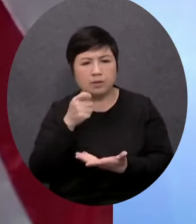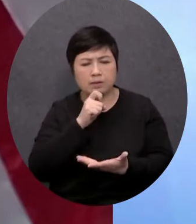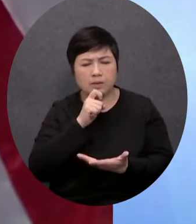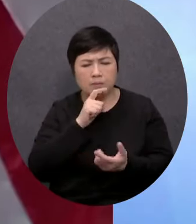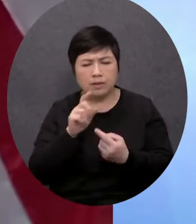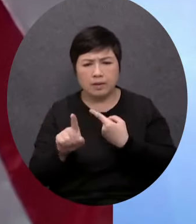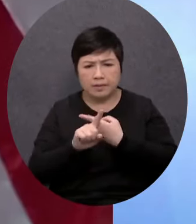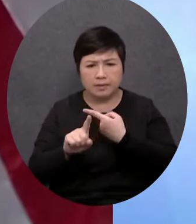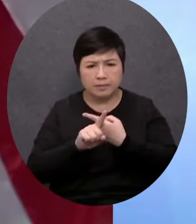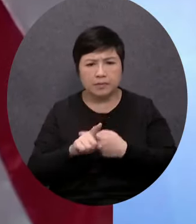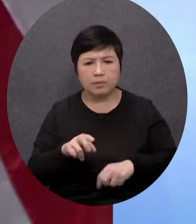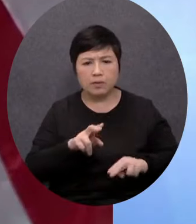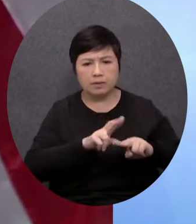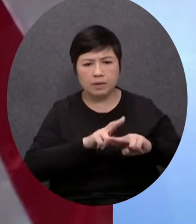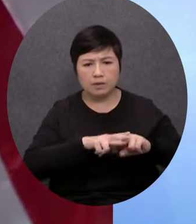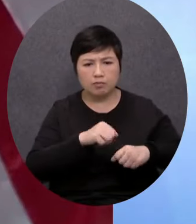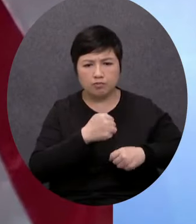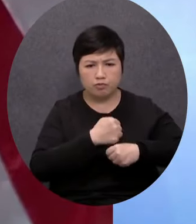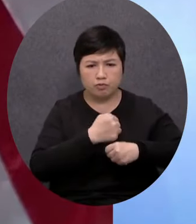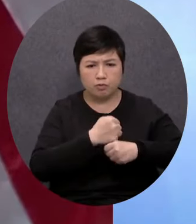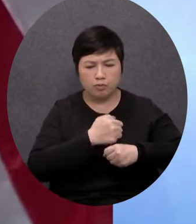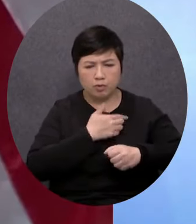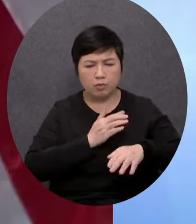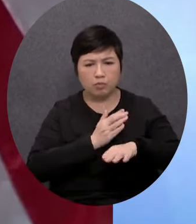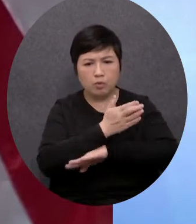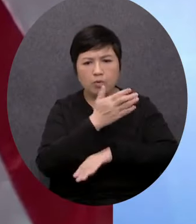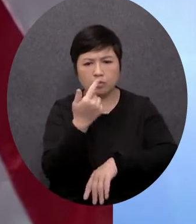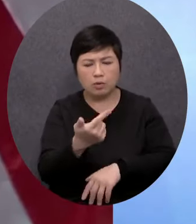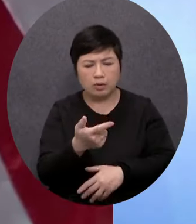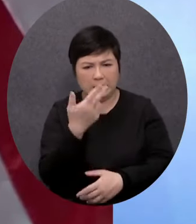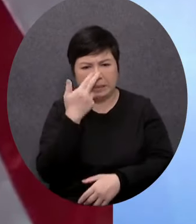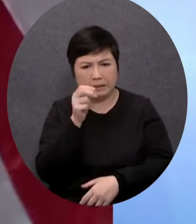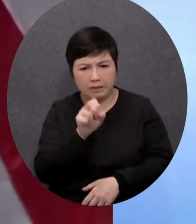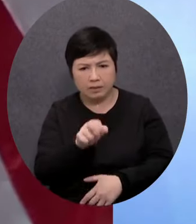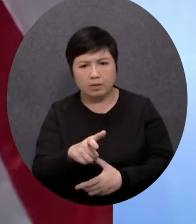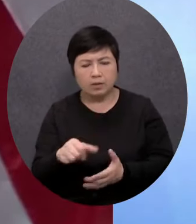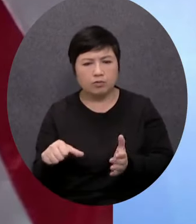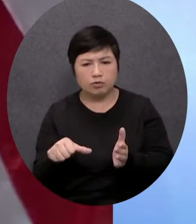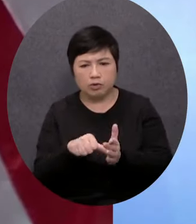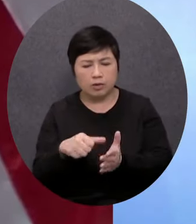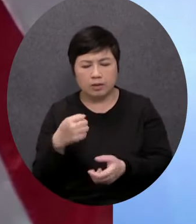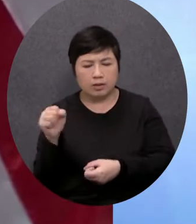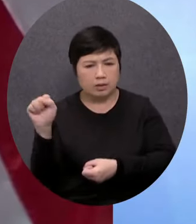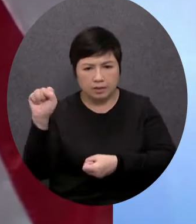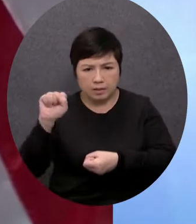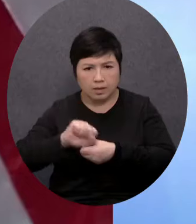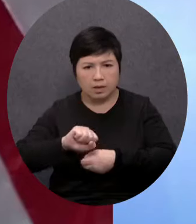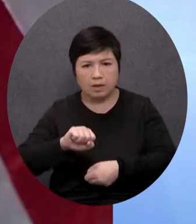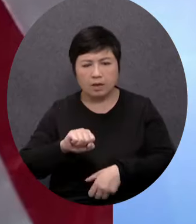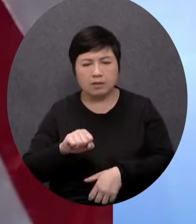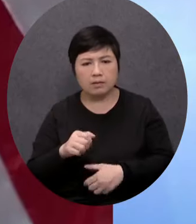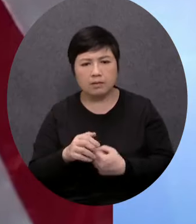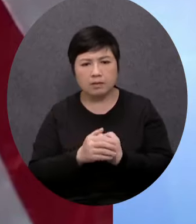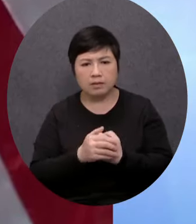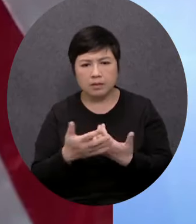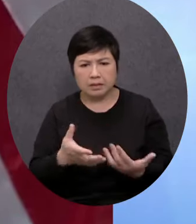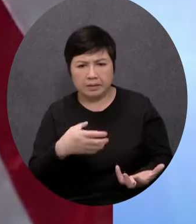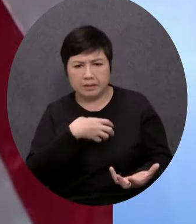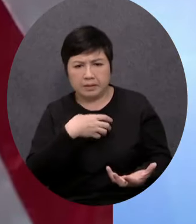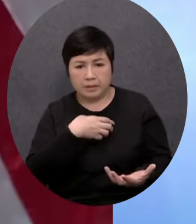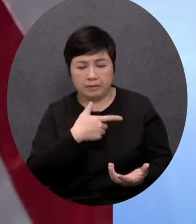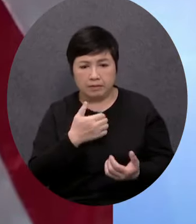險。佢話中國製造業產能過剩問題一直存在，不過最近進一步加劇。強調呢種擔憂